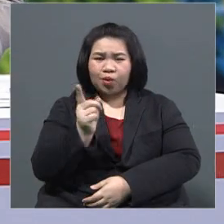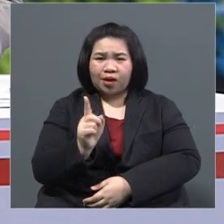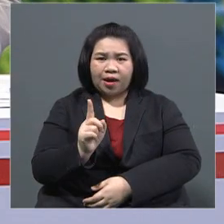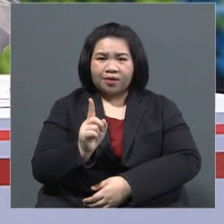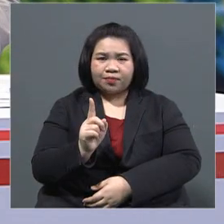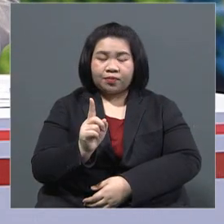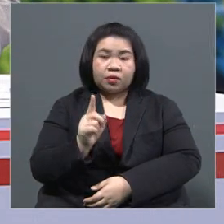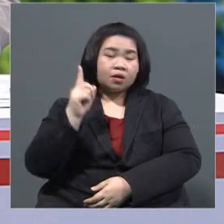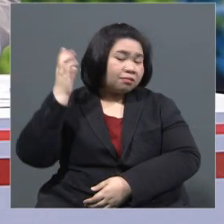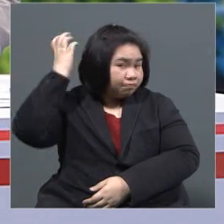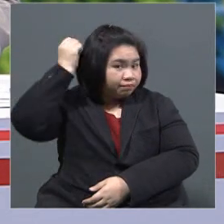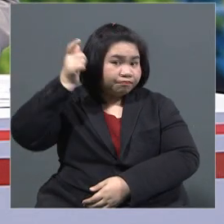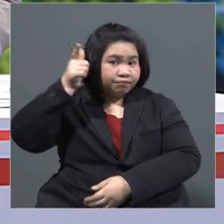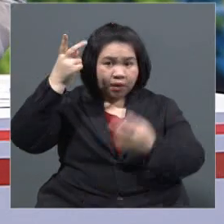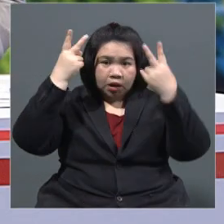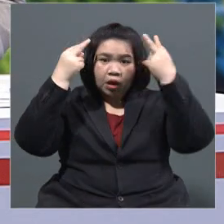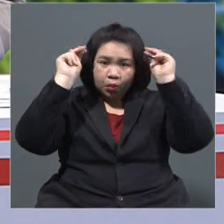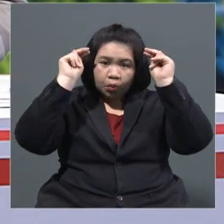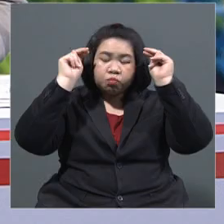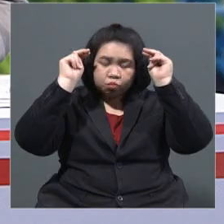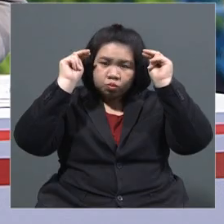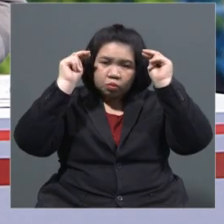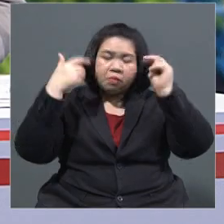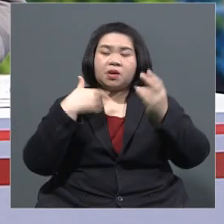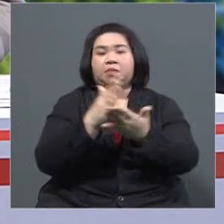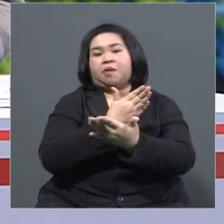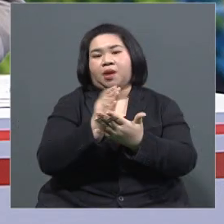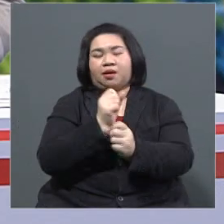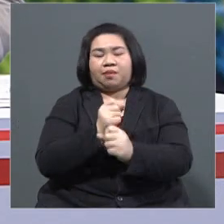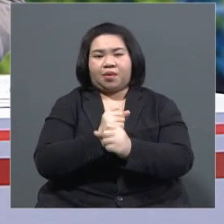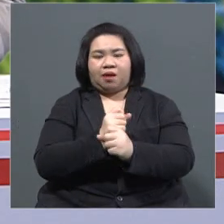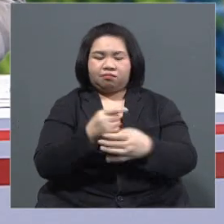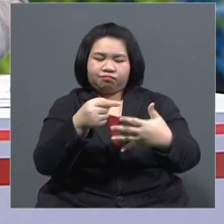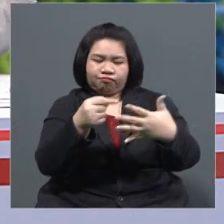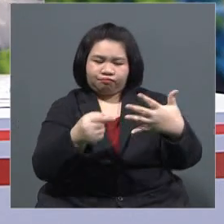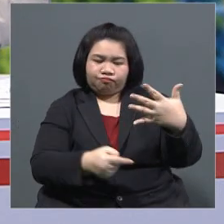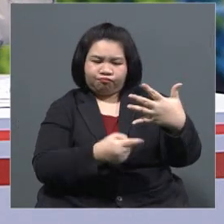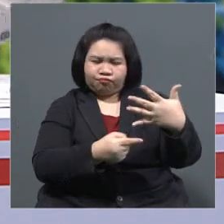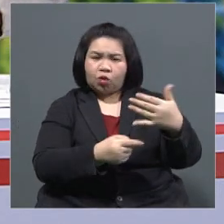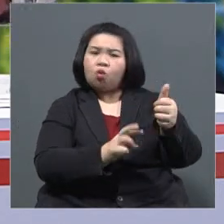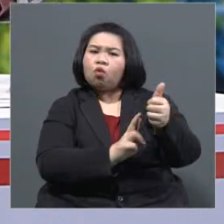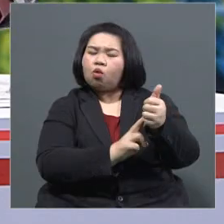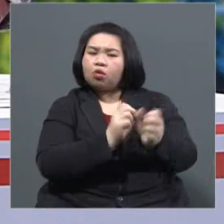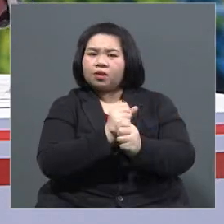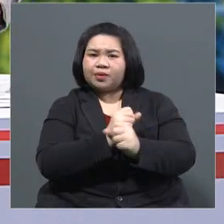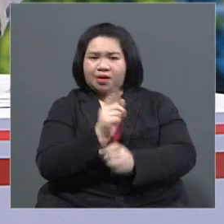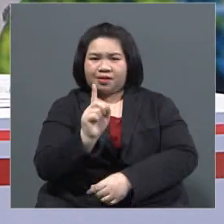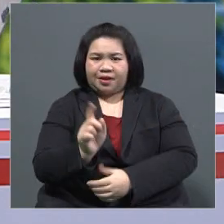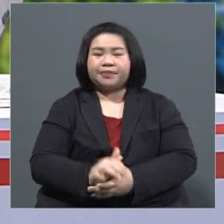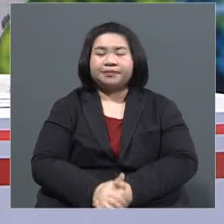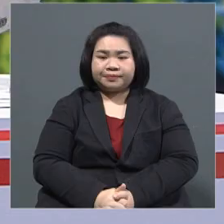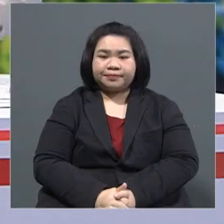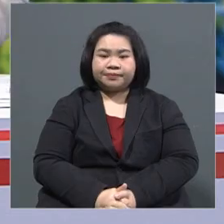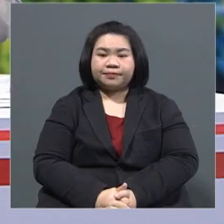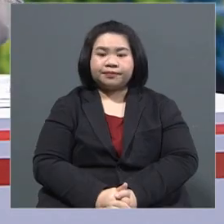นางสาวแพทองทานชินวัตรนายกรัฐมนตรีเนี่ยนะครับแบ่งงานในการกำกับดูแลให้ 6รองนายกรัฐมนตรีอย่างไครกัน